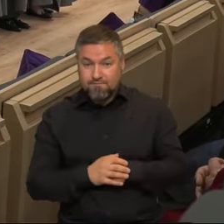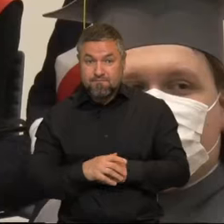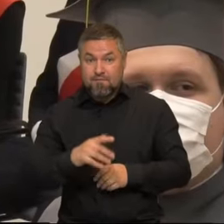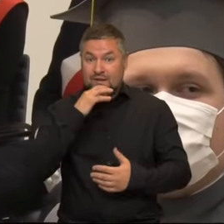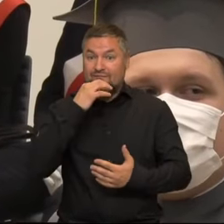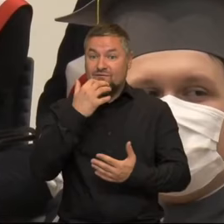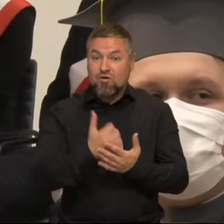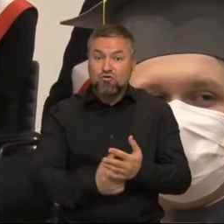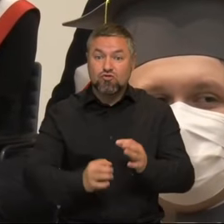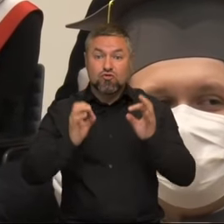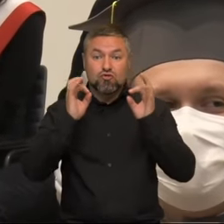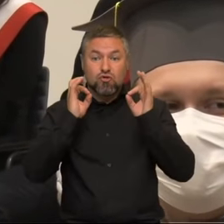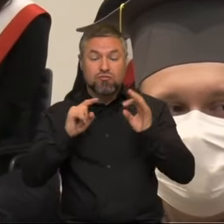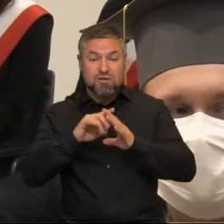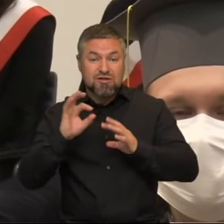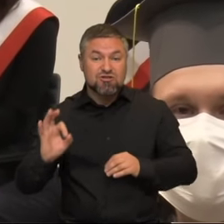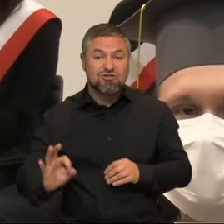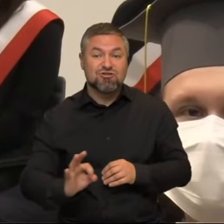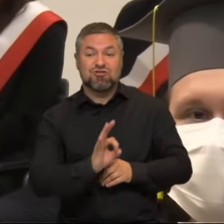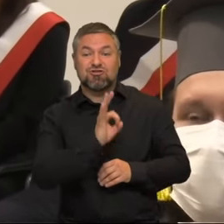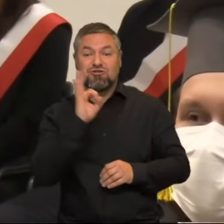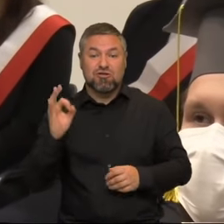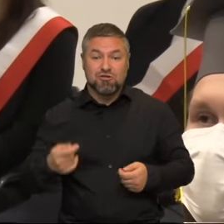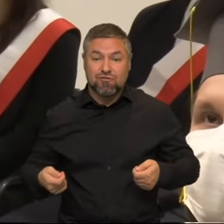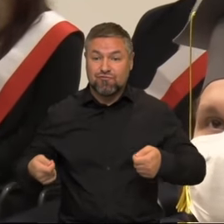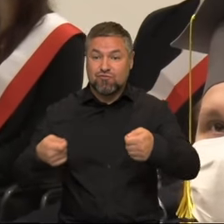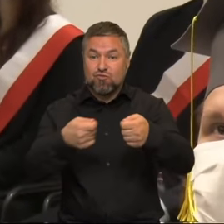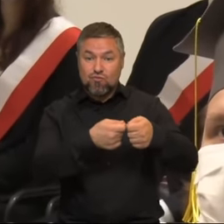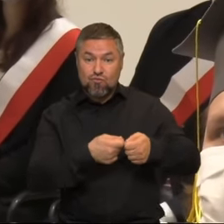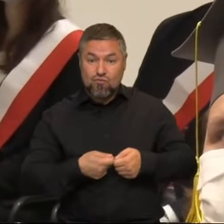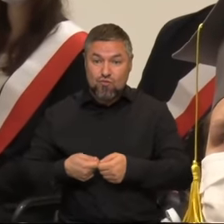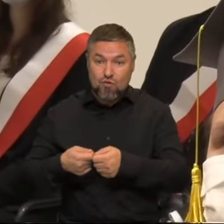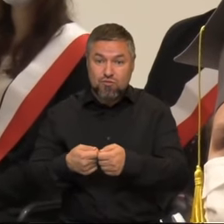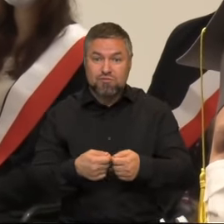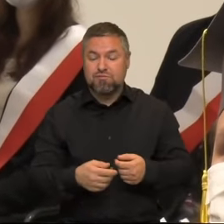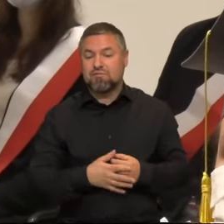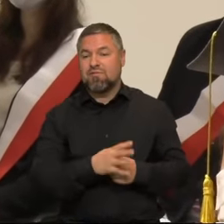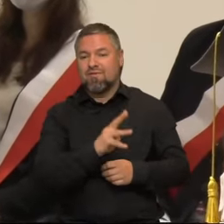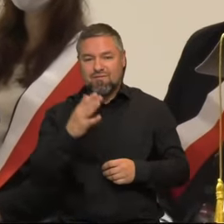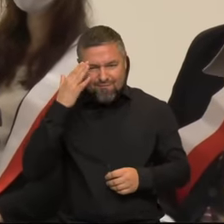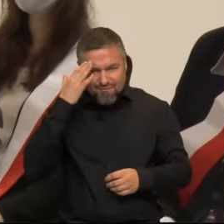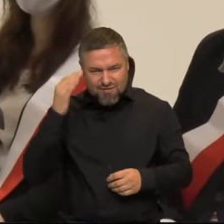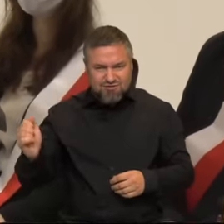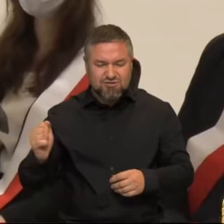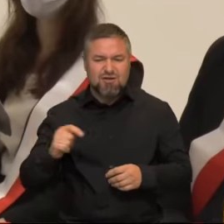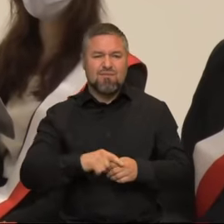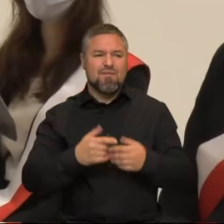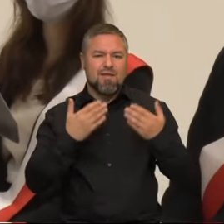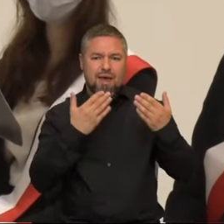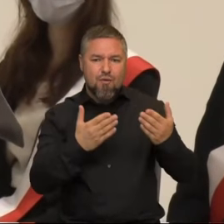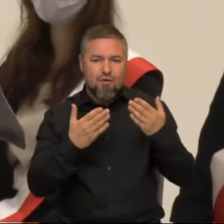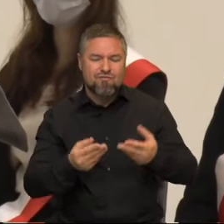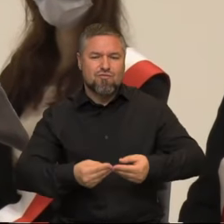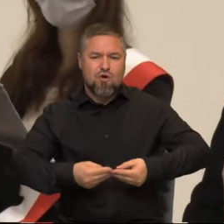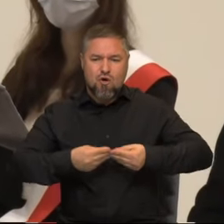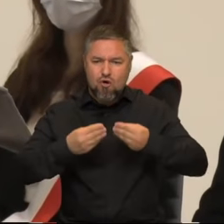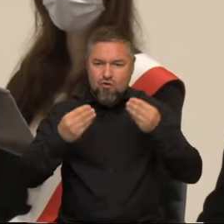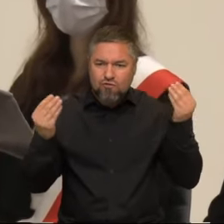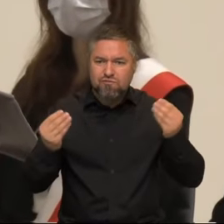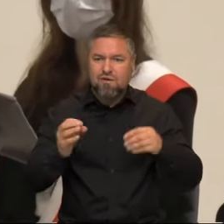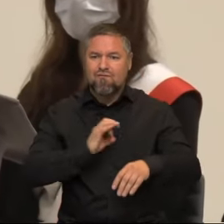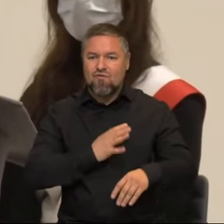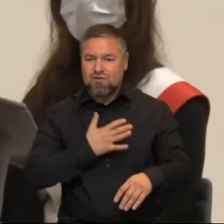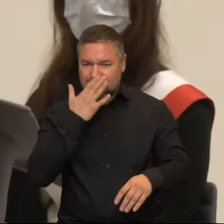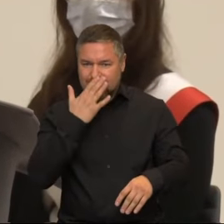Wykorzystajcie dobrze tę szansę, współpracujcie z Waszymi mistrzami naukowymi, rozwijajcie